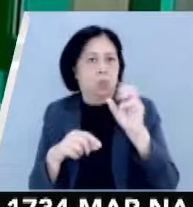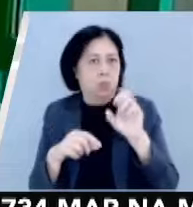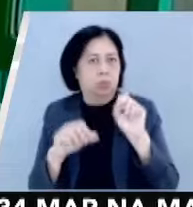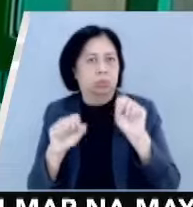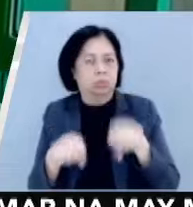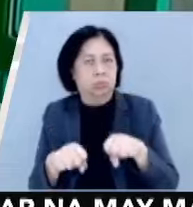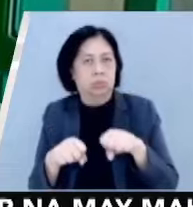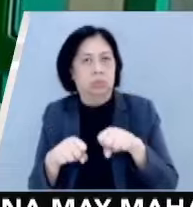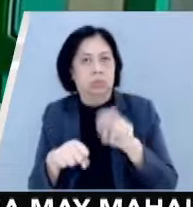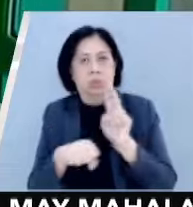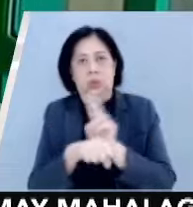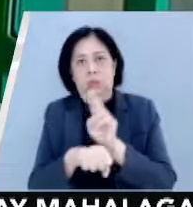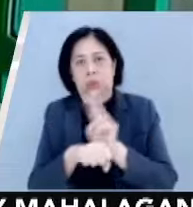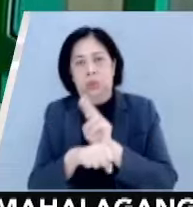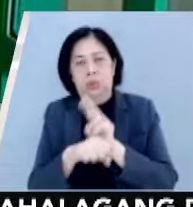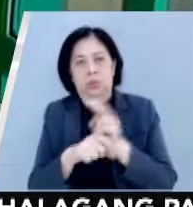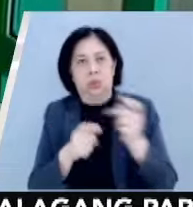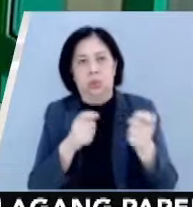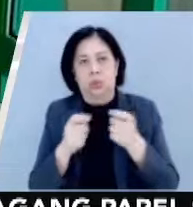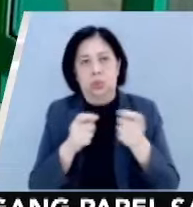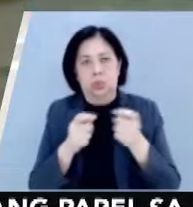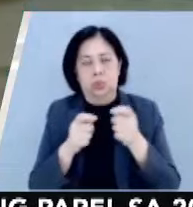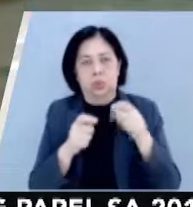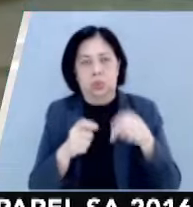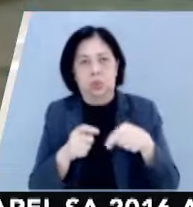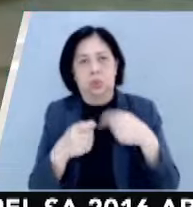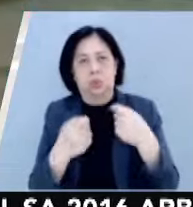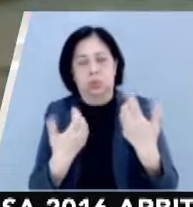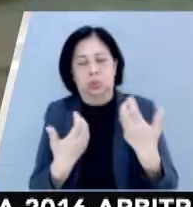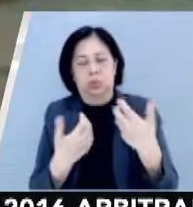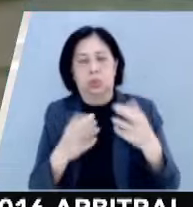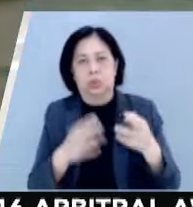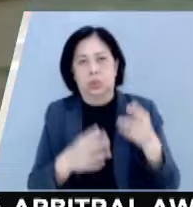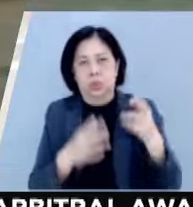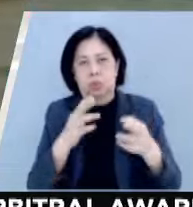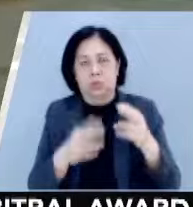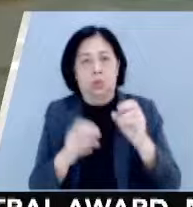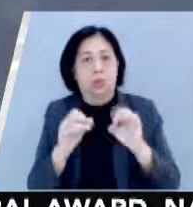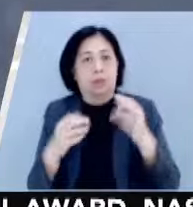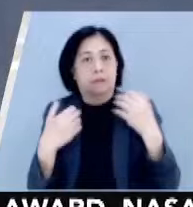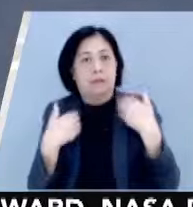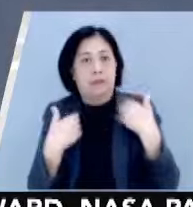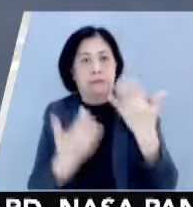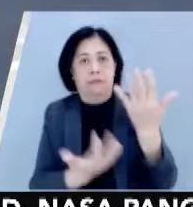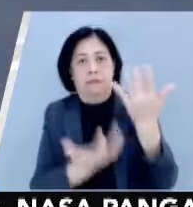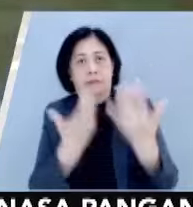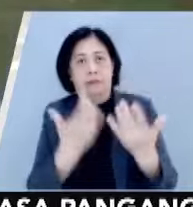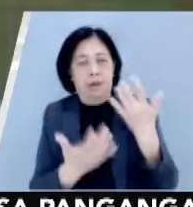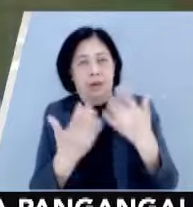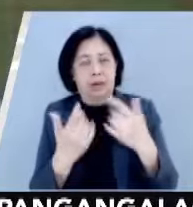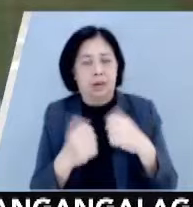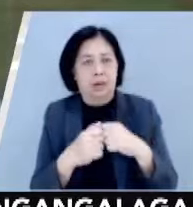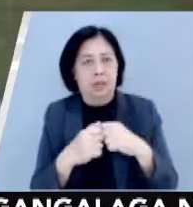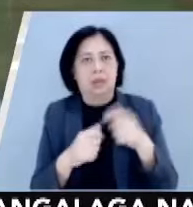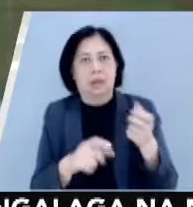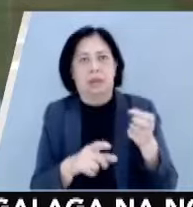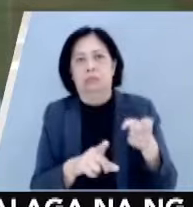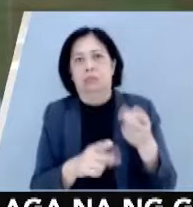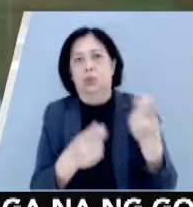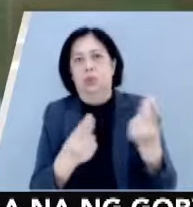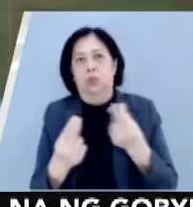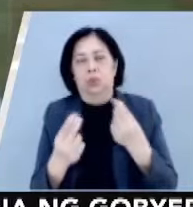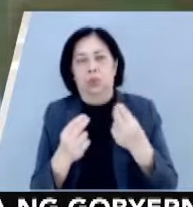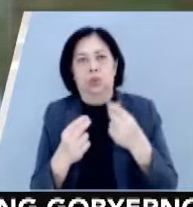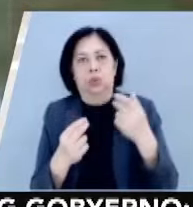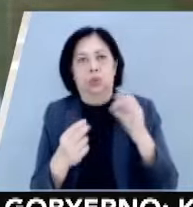panggamit na pang-control dito sa ating invention. Kapag ka meron namang apoy, at ito na, gagana yung kanyang mga flame sensor sa